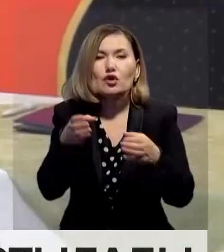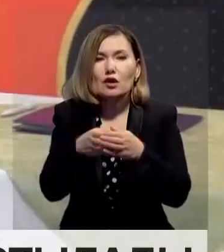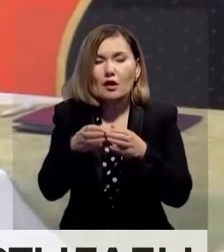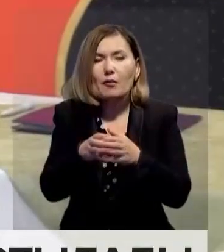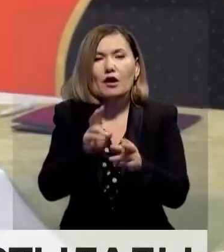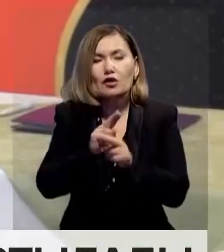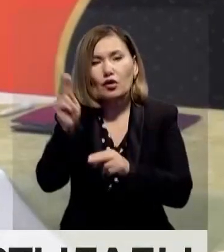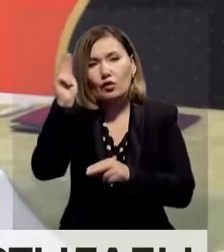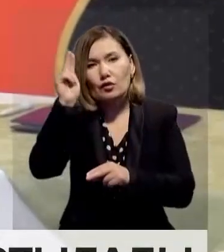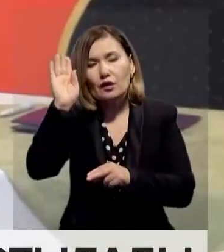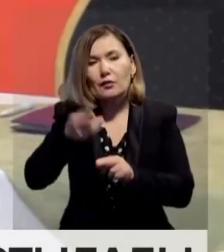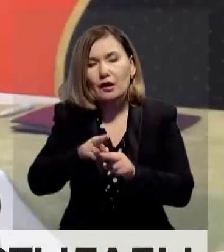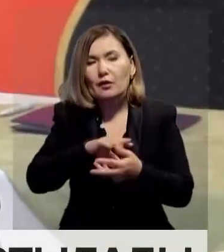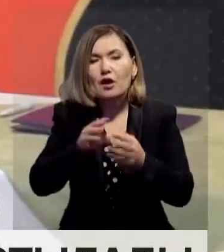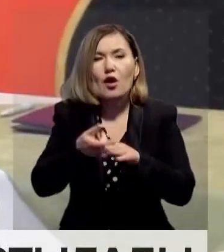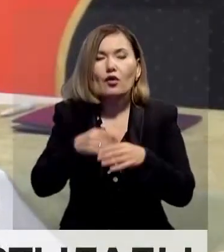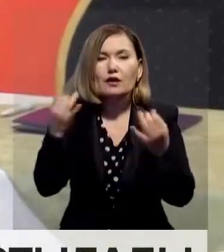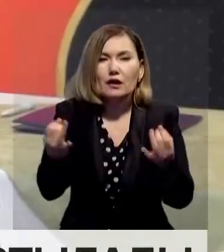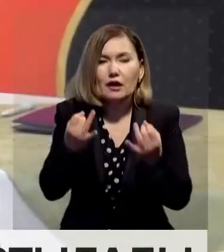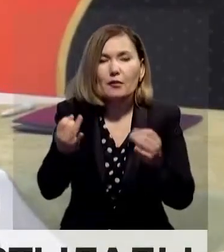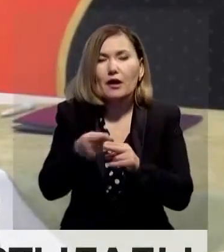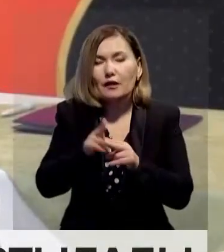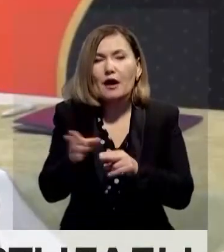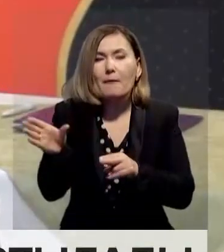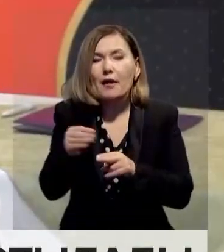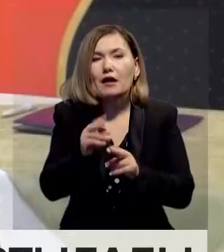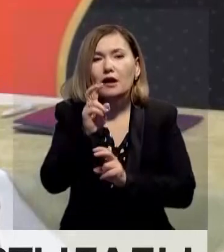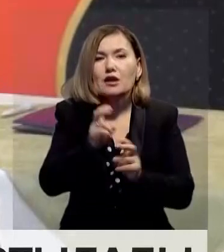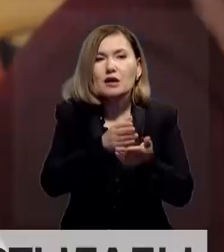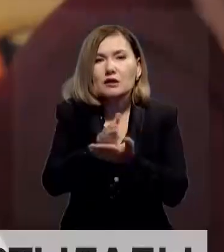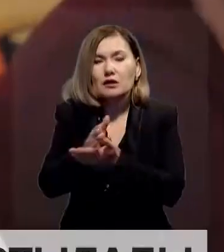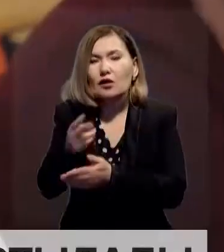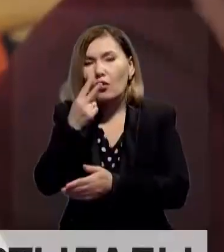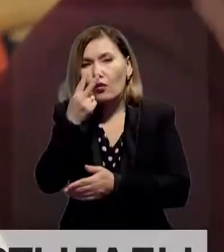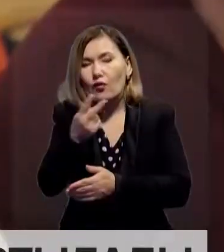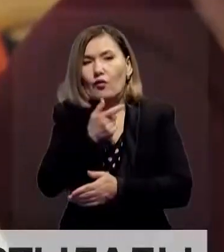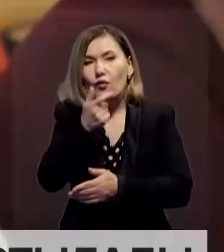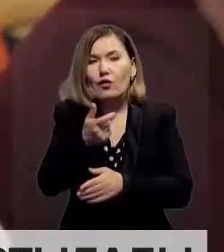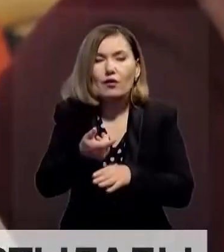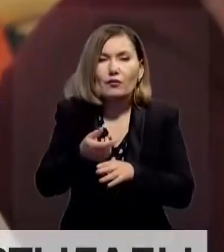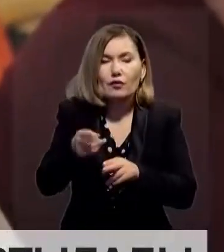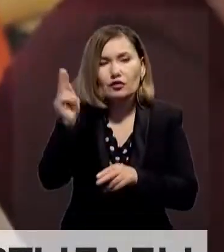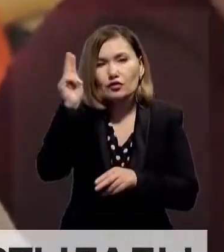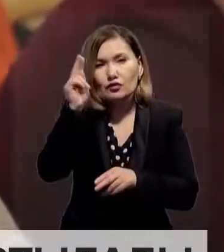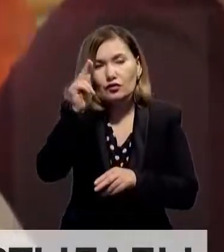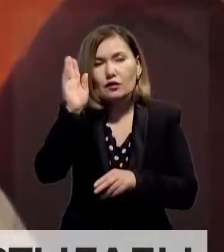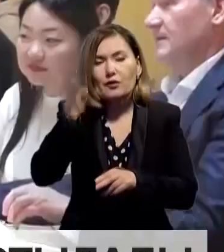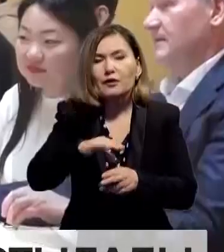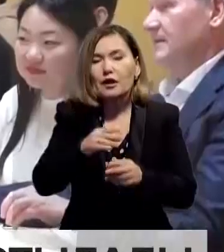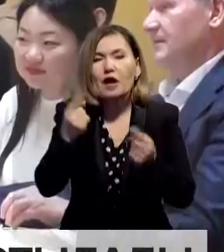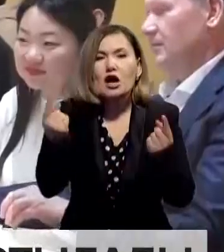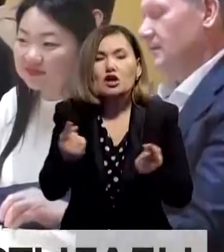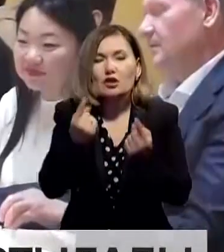беріп отырмыз. Олар өздерінің қызықтыратын барлық цехтар алып, жұмысымен танысады. Жобаға қатысушылар комбинатта жеңіл